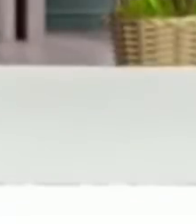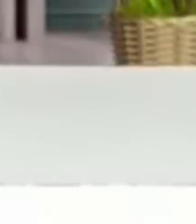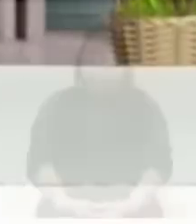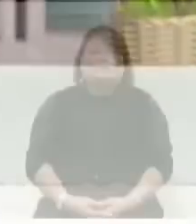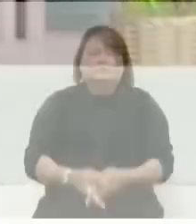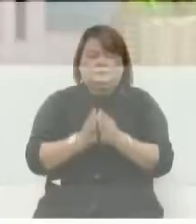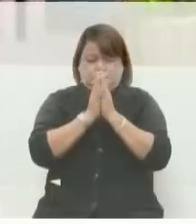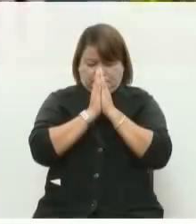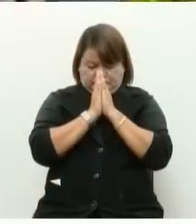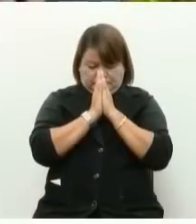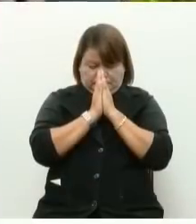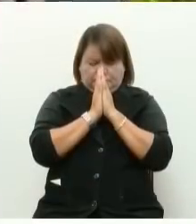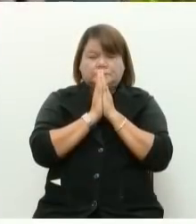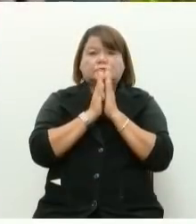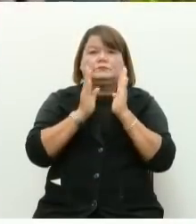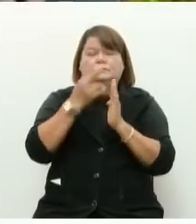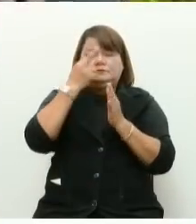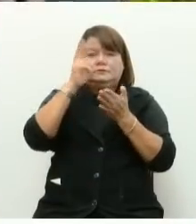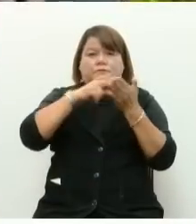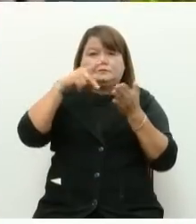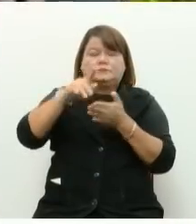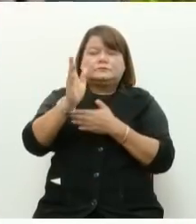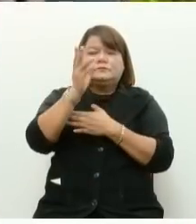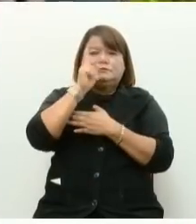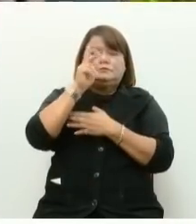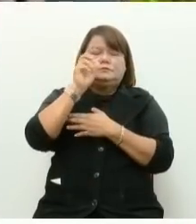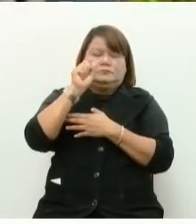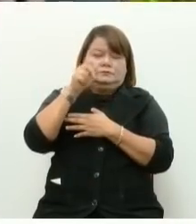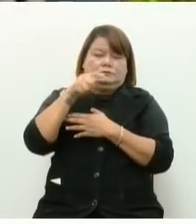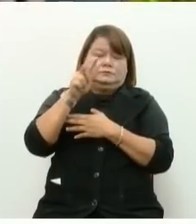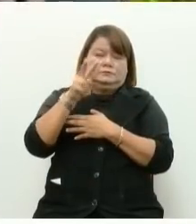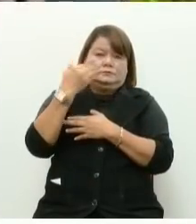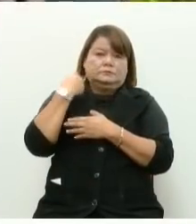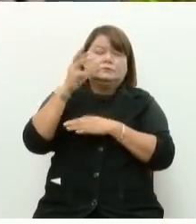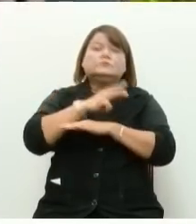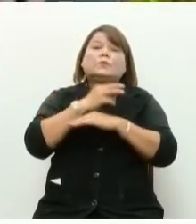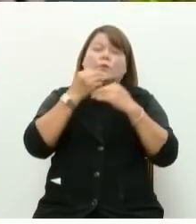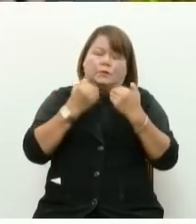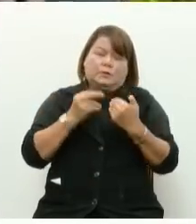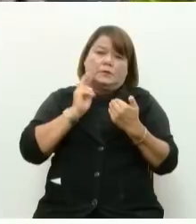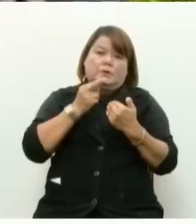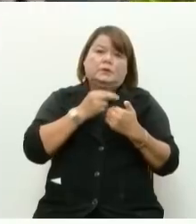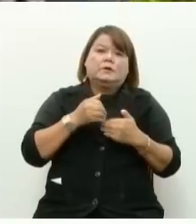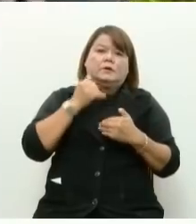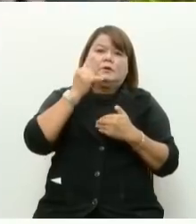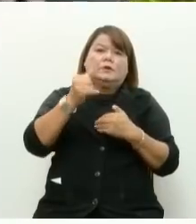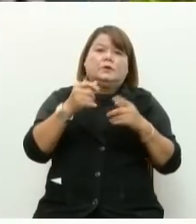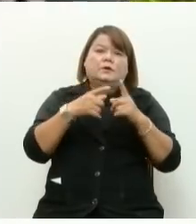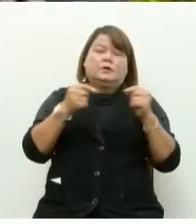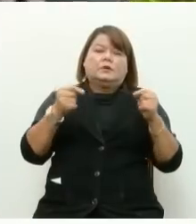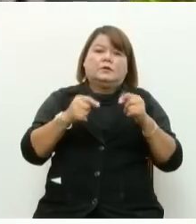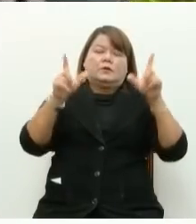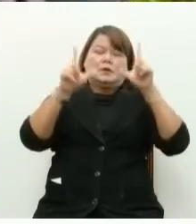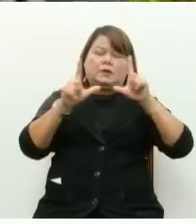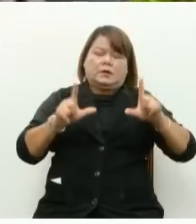สวัสดีค่ะท่านผู้ชมรายการผู้เช้าข่าวสวทนะคะทุกท่านวันนี้นะคะเราจะเข้าสู่เรื่องของคุณลักษณะอันพึง